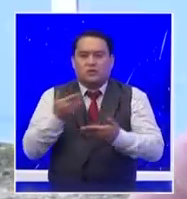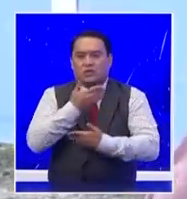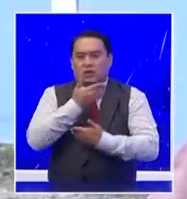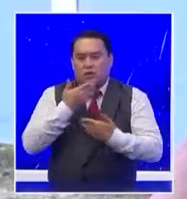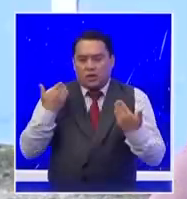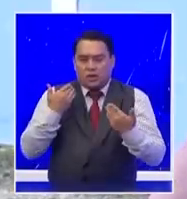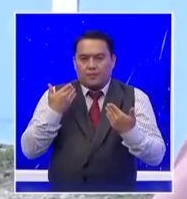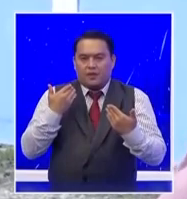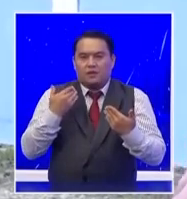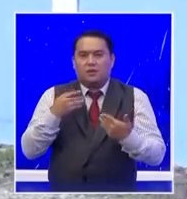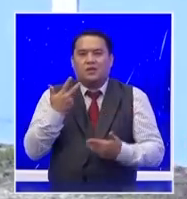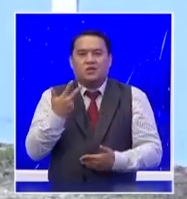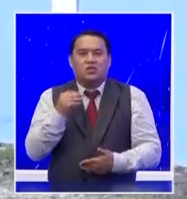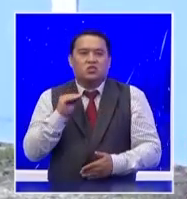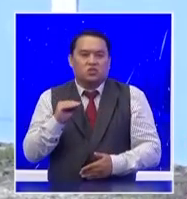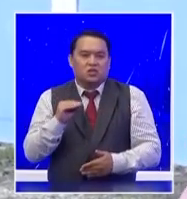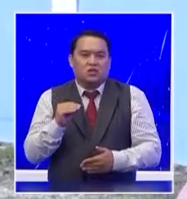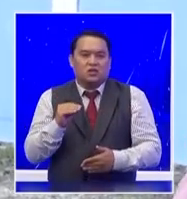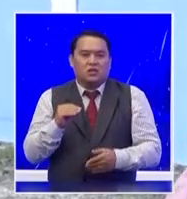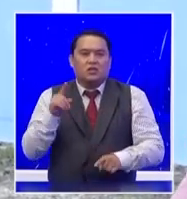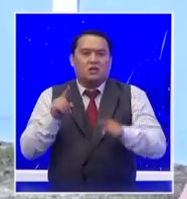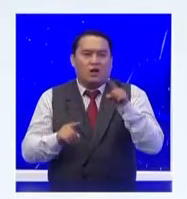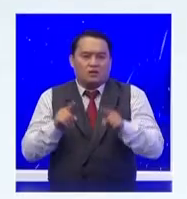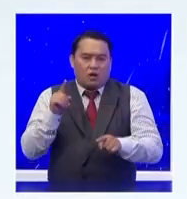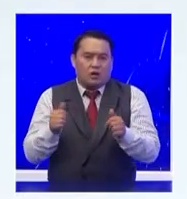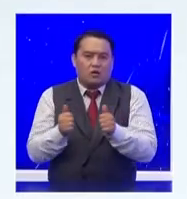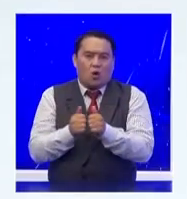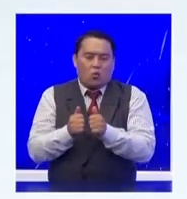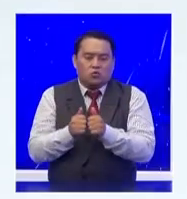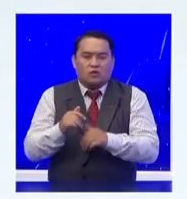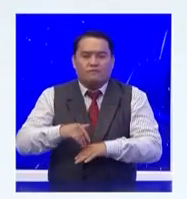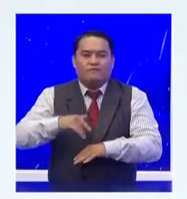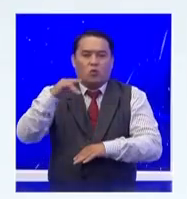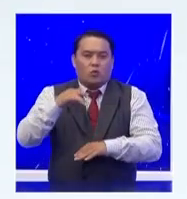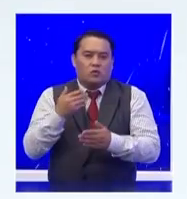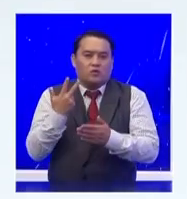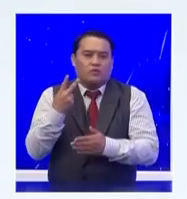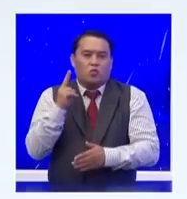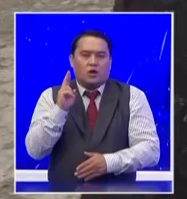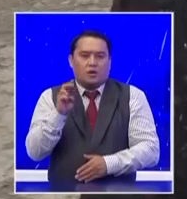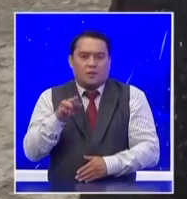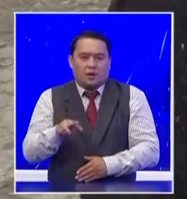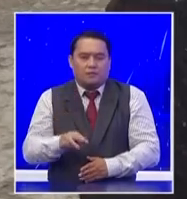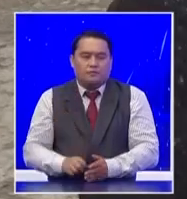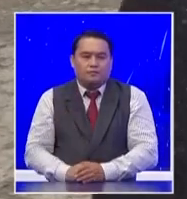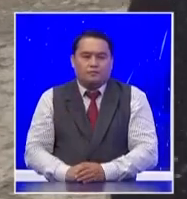нет. Сигнал 3G на гаджетах сельчан появляется лишь на высоте, а ближайшая возвышенность от поселка примерно в 2 километрах.